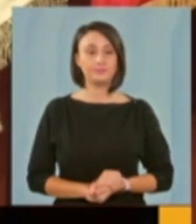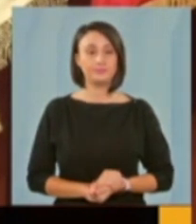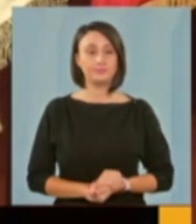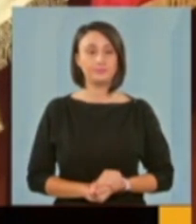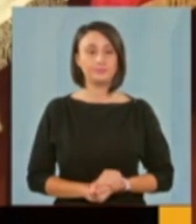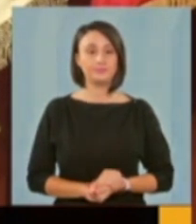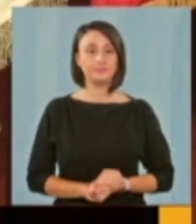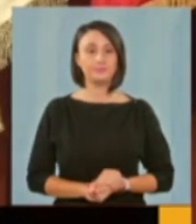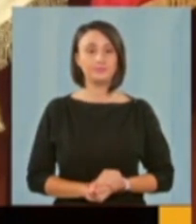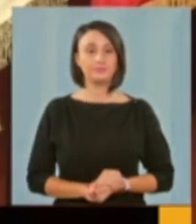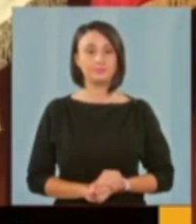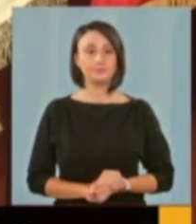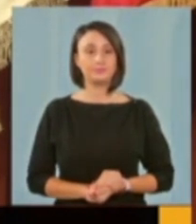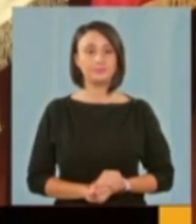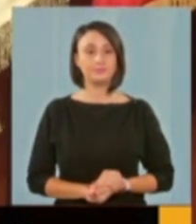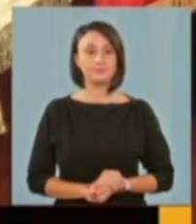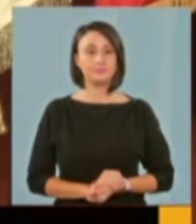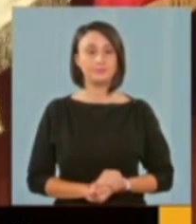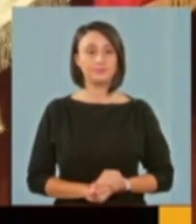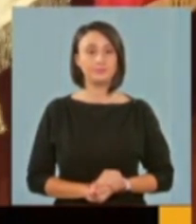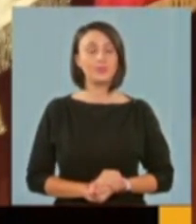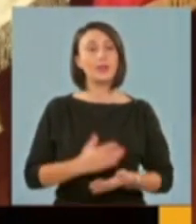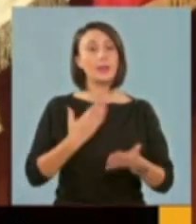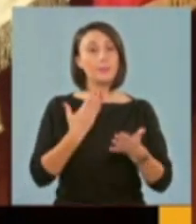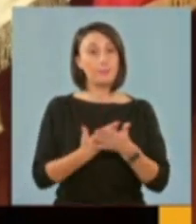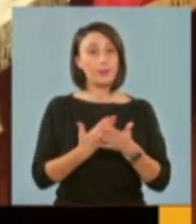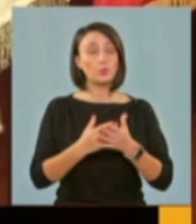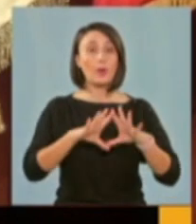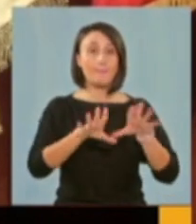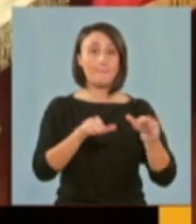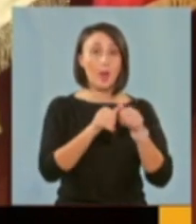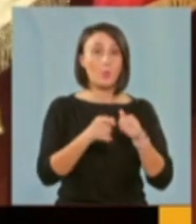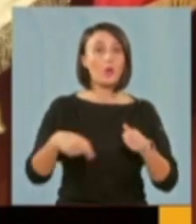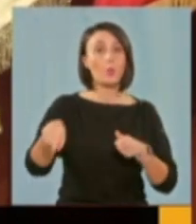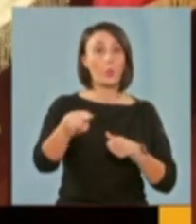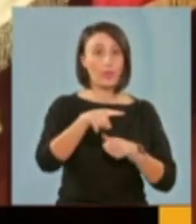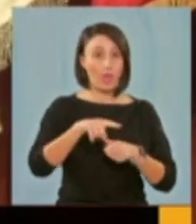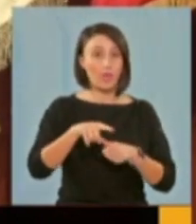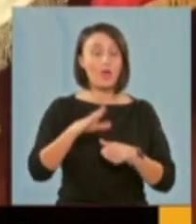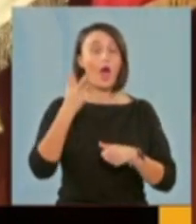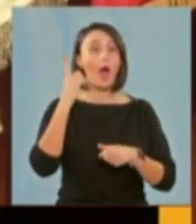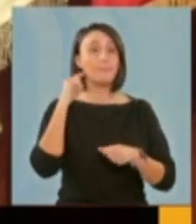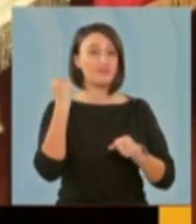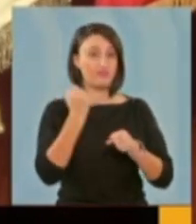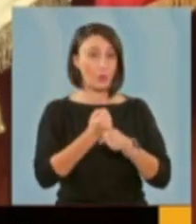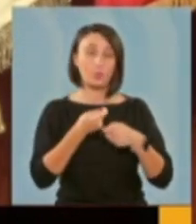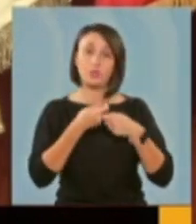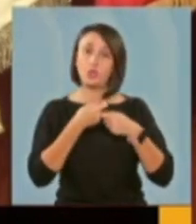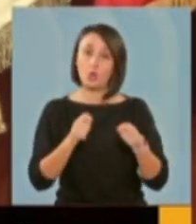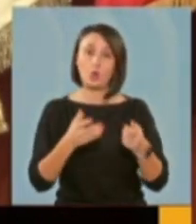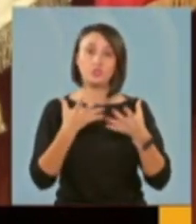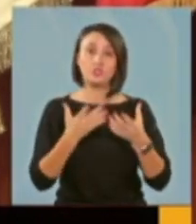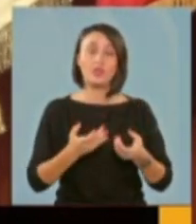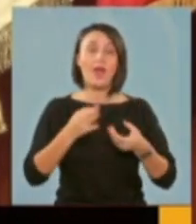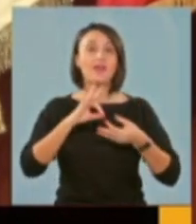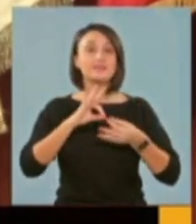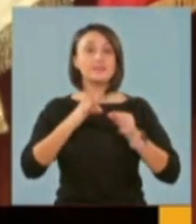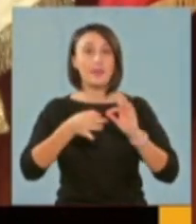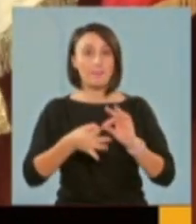pentru că cu ei am realizat tot ceea ce a